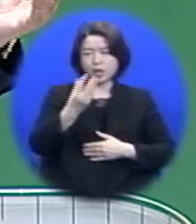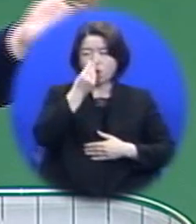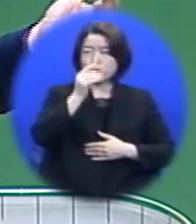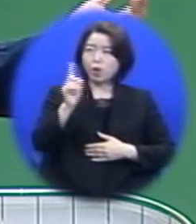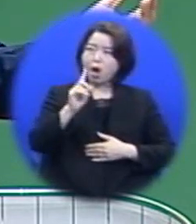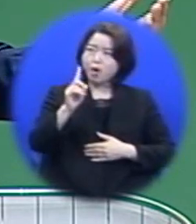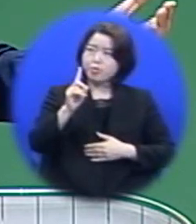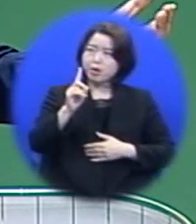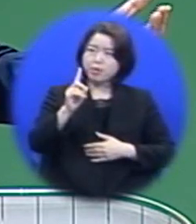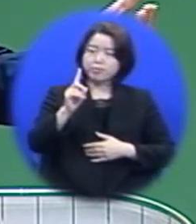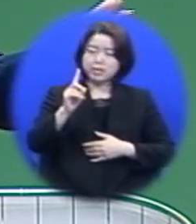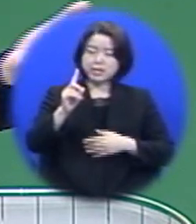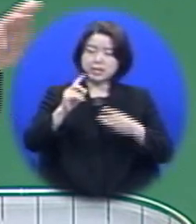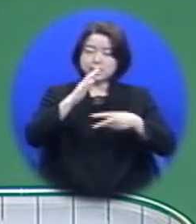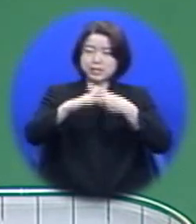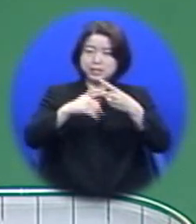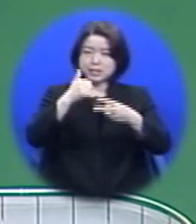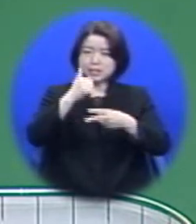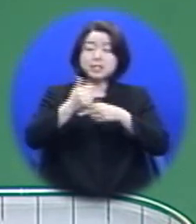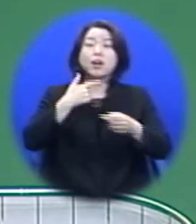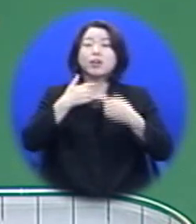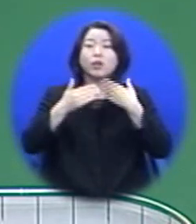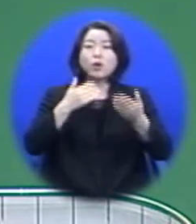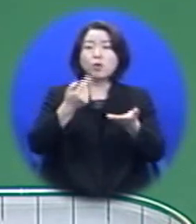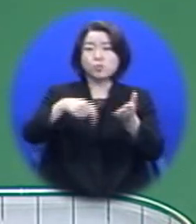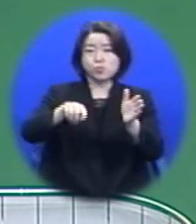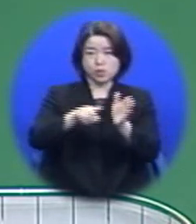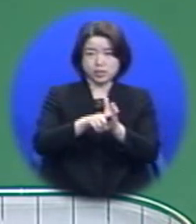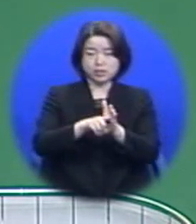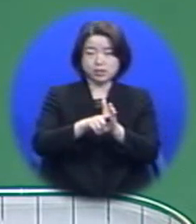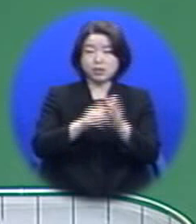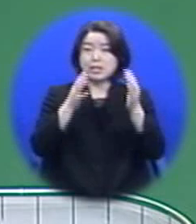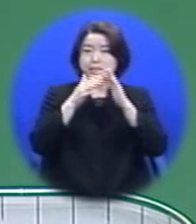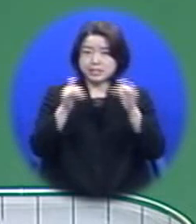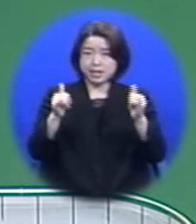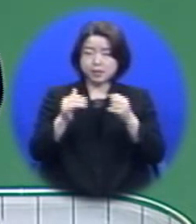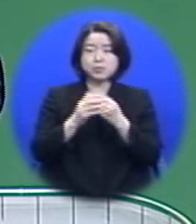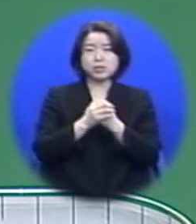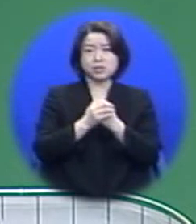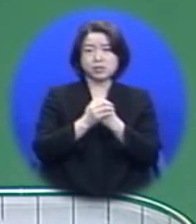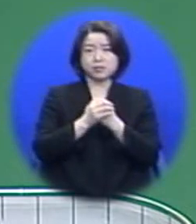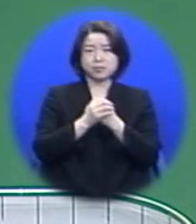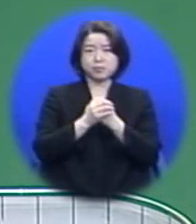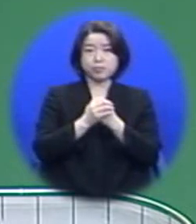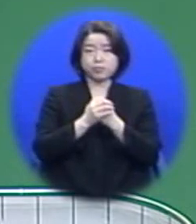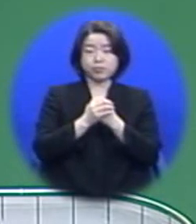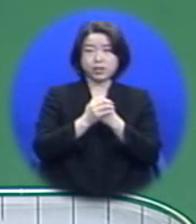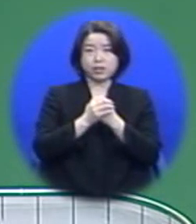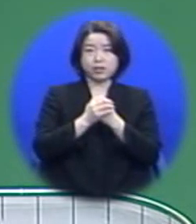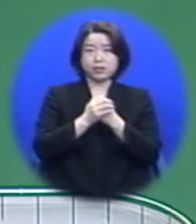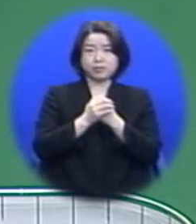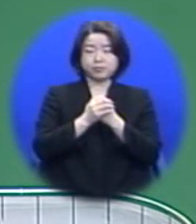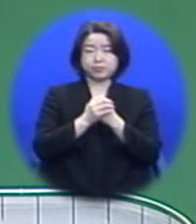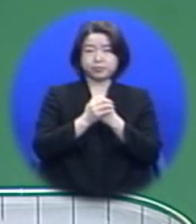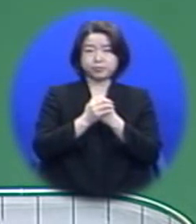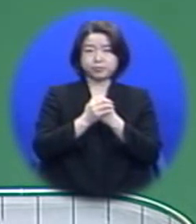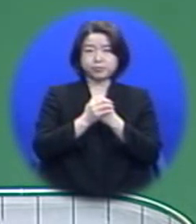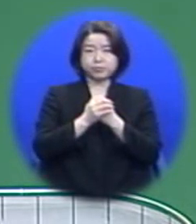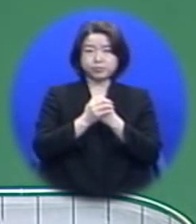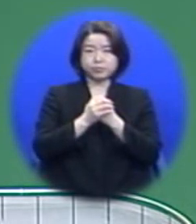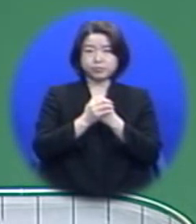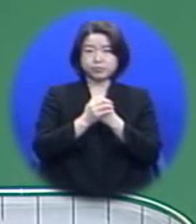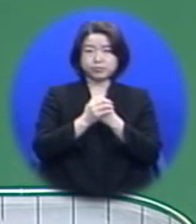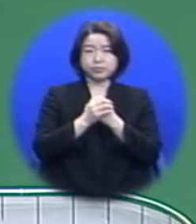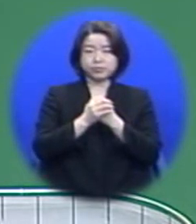어떤 신성을 경험해 보고 싶어서 사람들이 아 산당